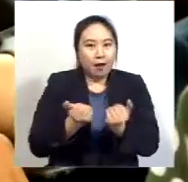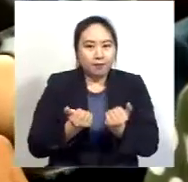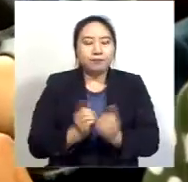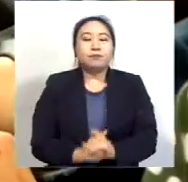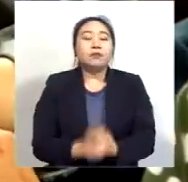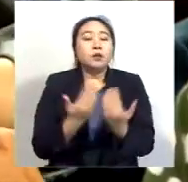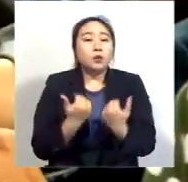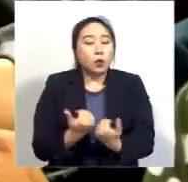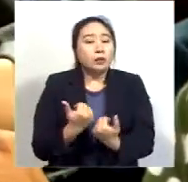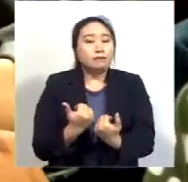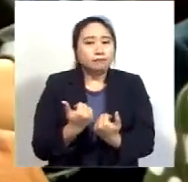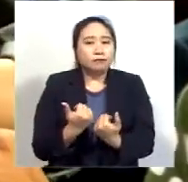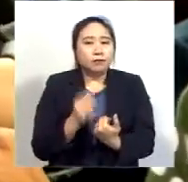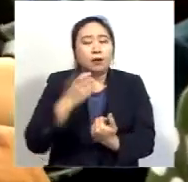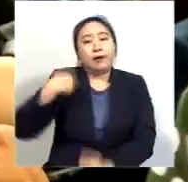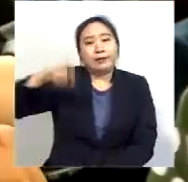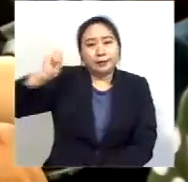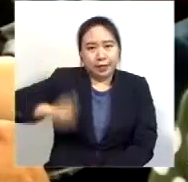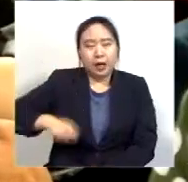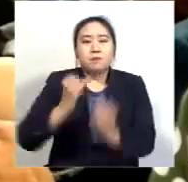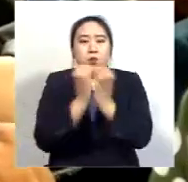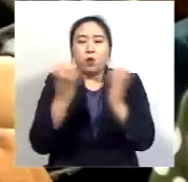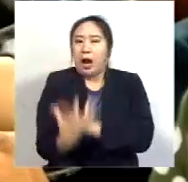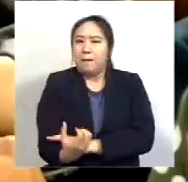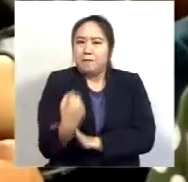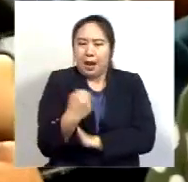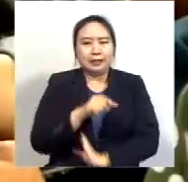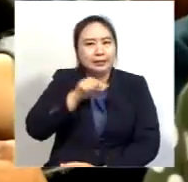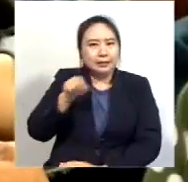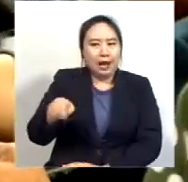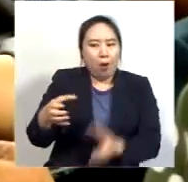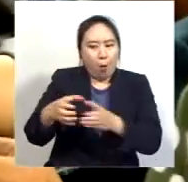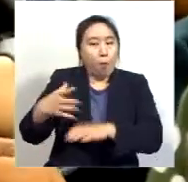รื่องคดีเนี่ยก็ยังคงยืนยันว่าศาลรัฐธรรมนูญไม่มีอำนาจในการยุบพรรคการเมืองนะครับ